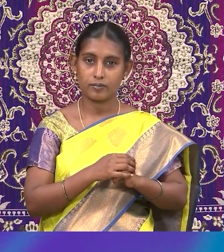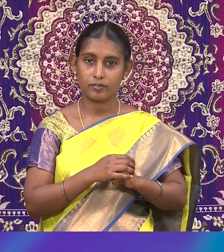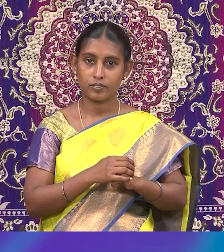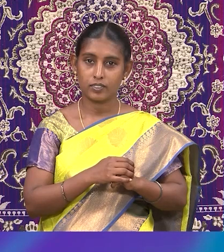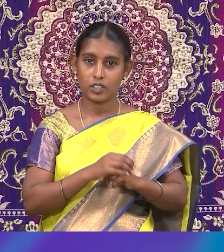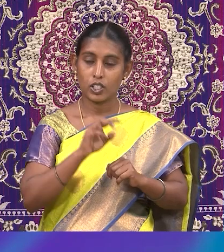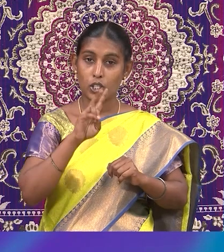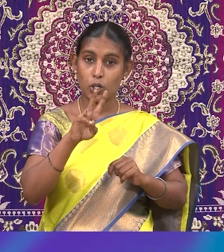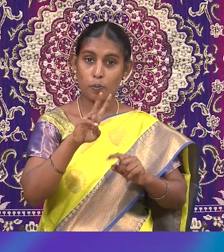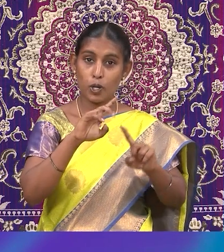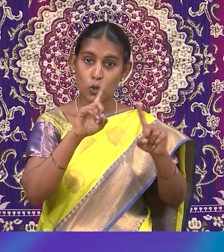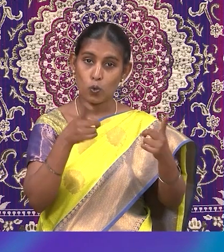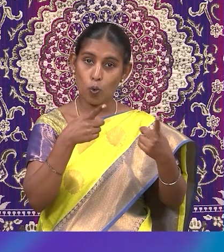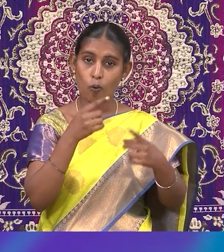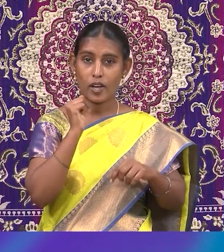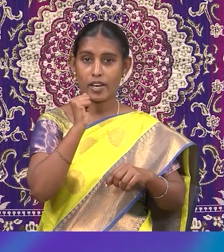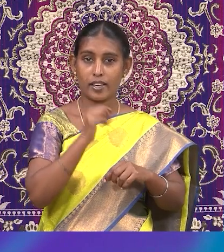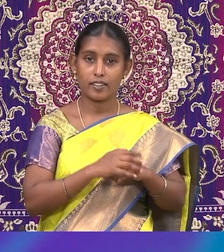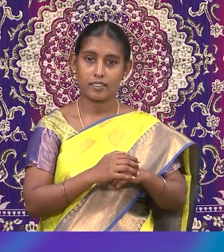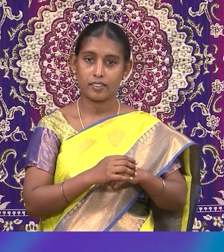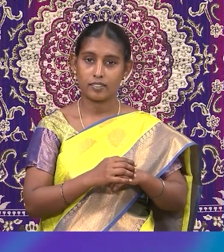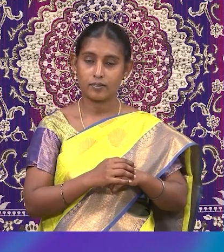என்ன, இருபடிக் கோவை என்றால்